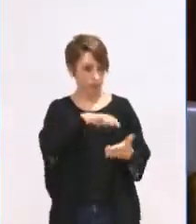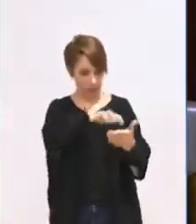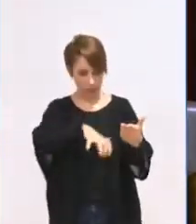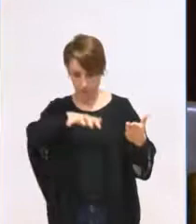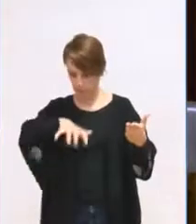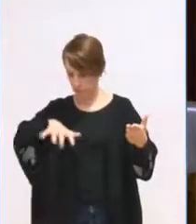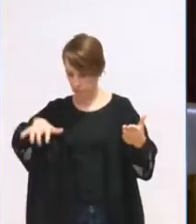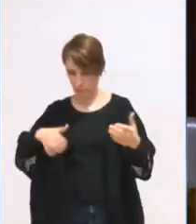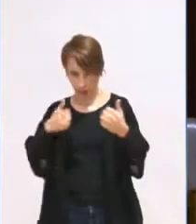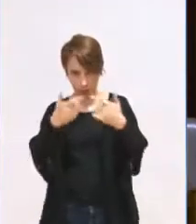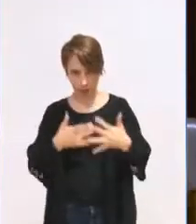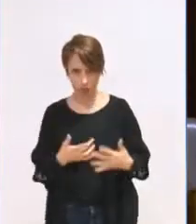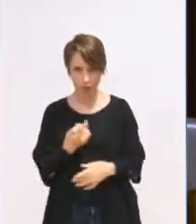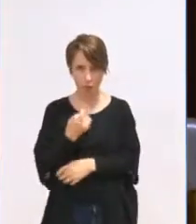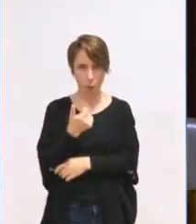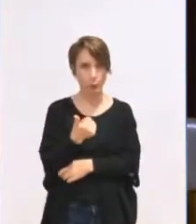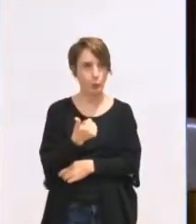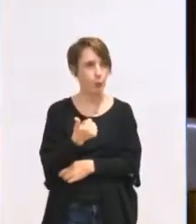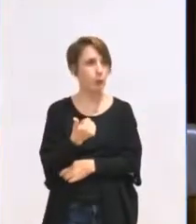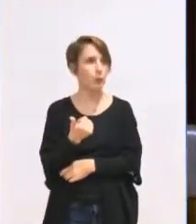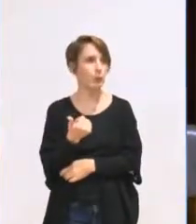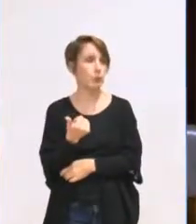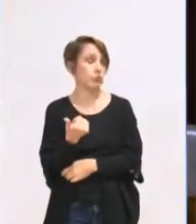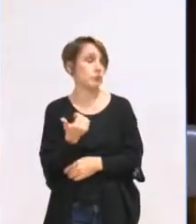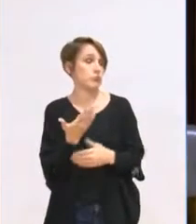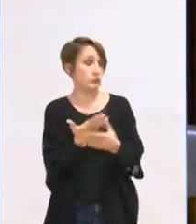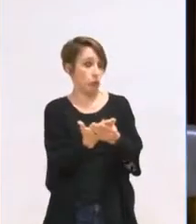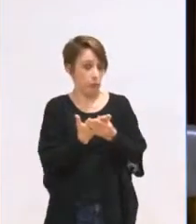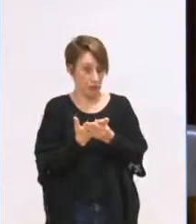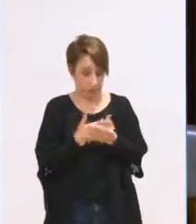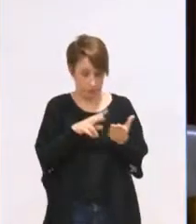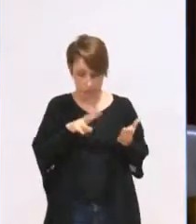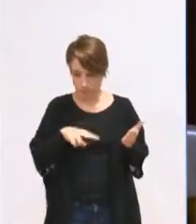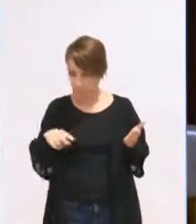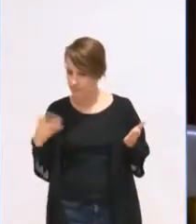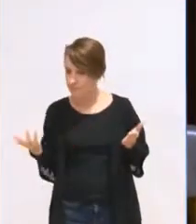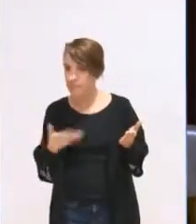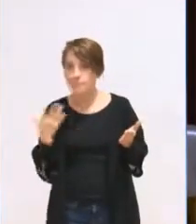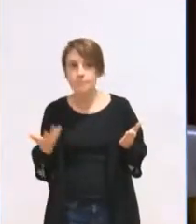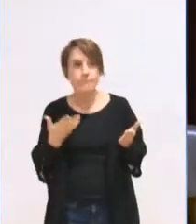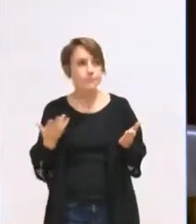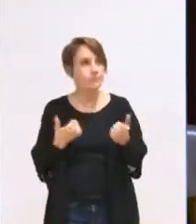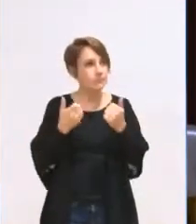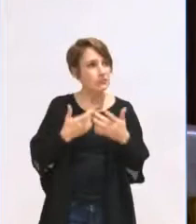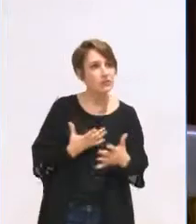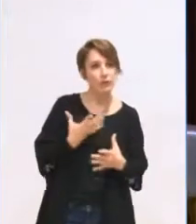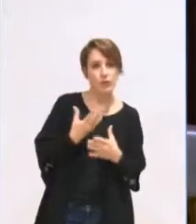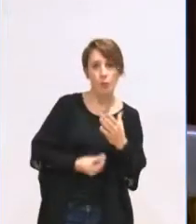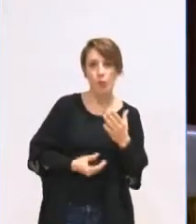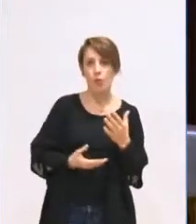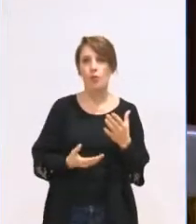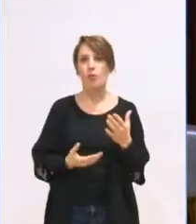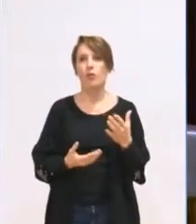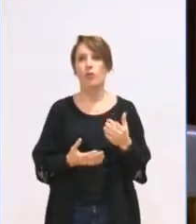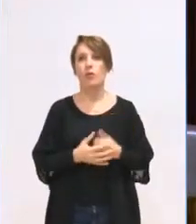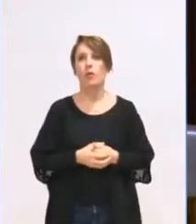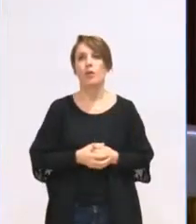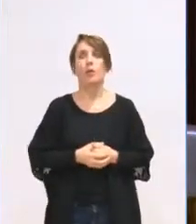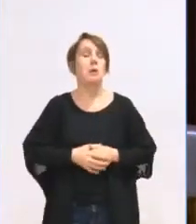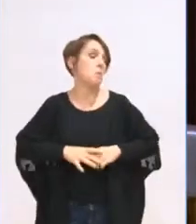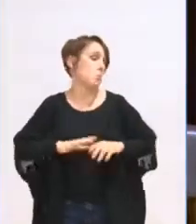document d'orientation budgétaire que vous nous avez procuré, qu'il s'agisse de la première version ou de la version définitive,